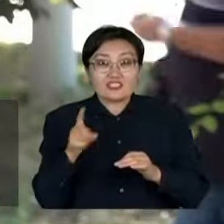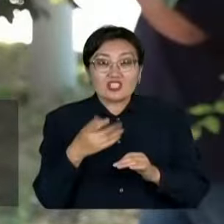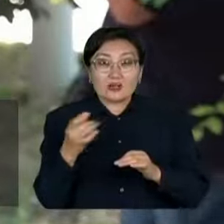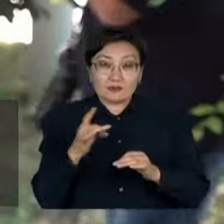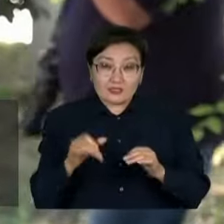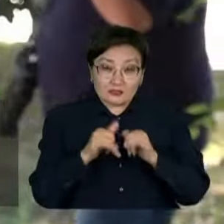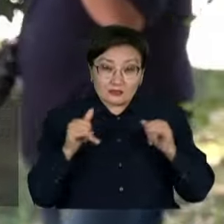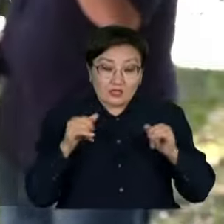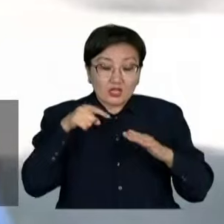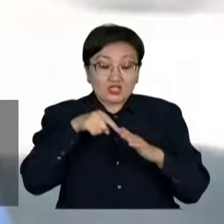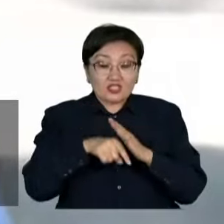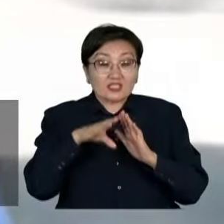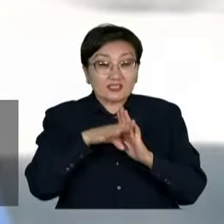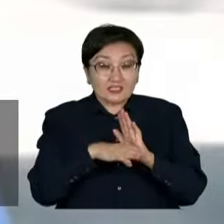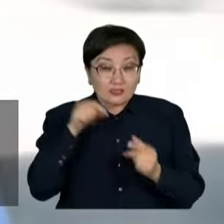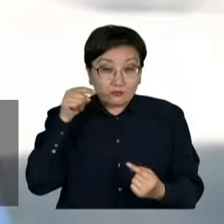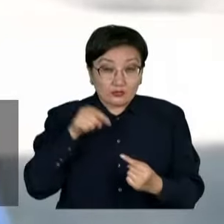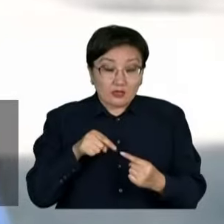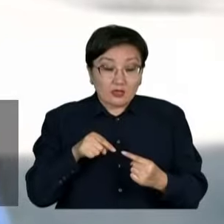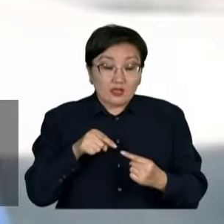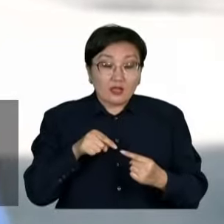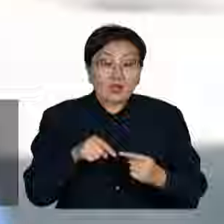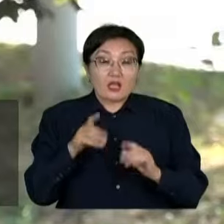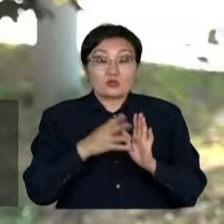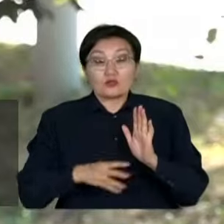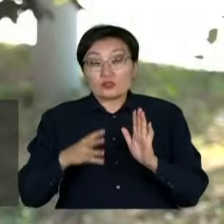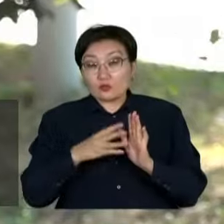өзіміздің ішкі статистикамыз бойынша поездкаларында